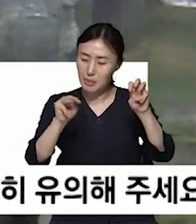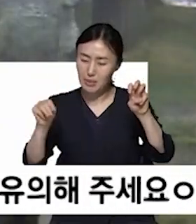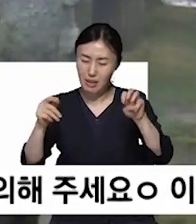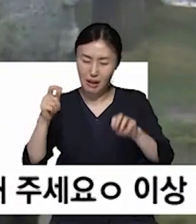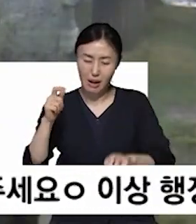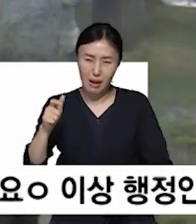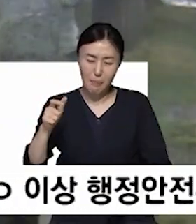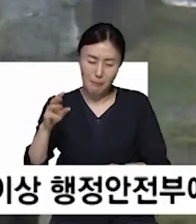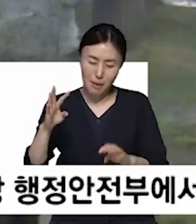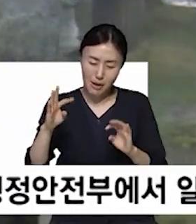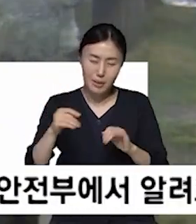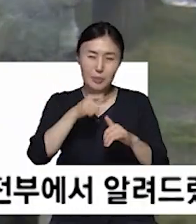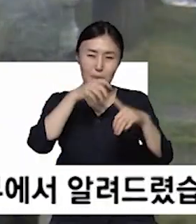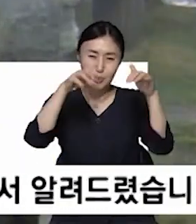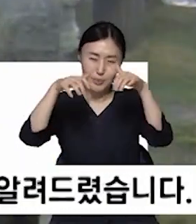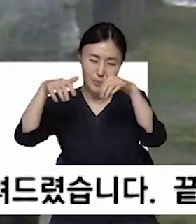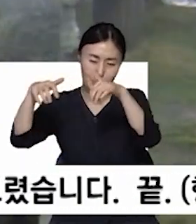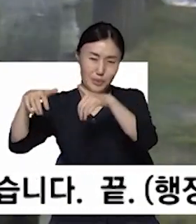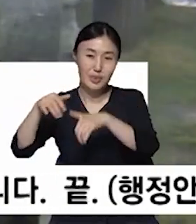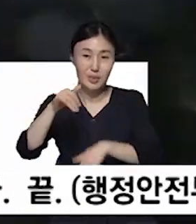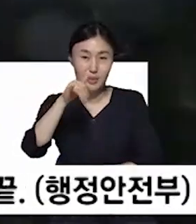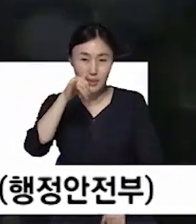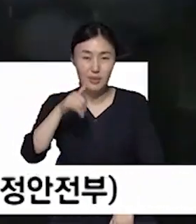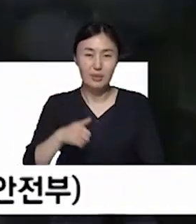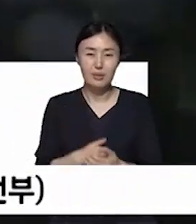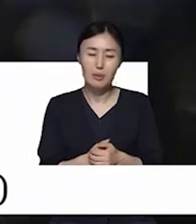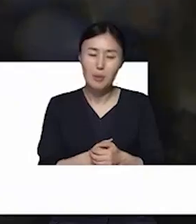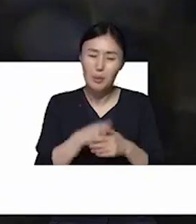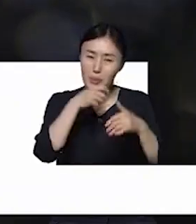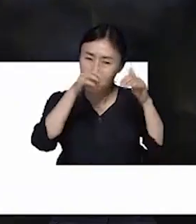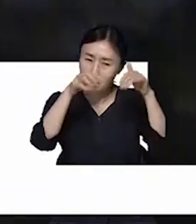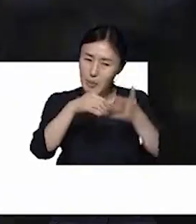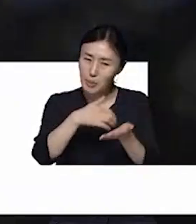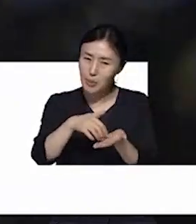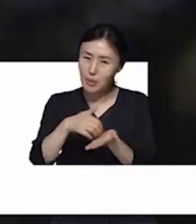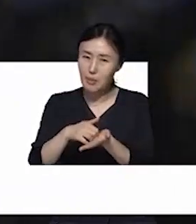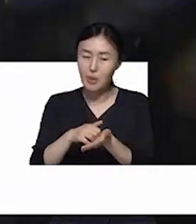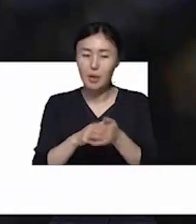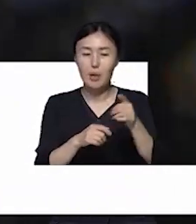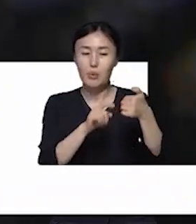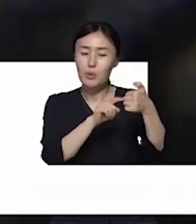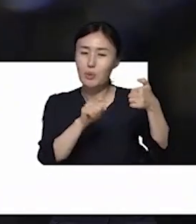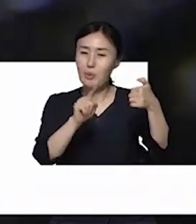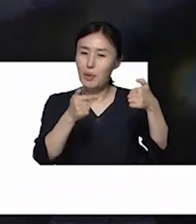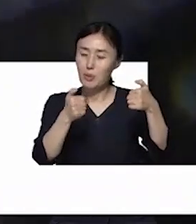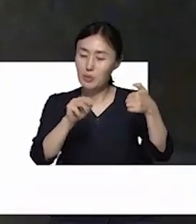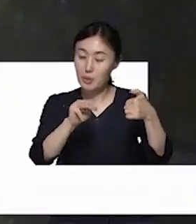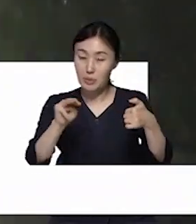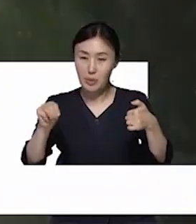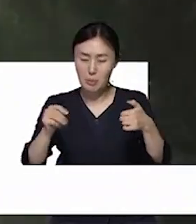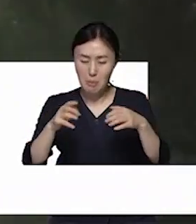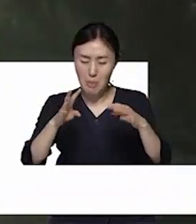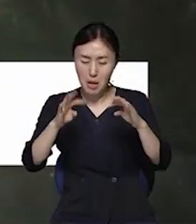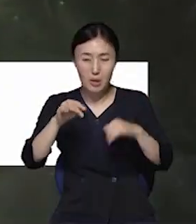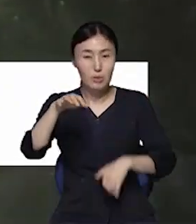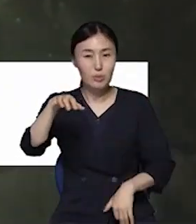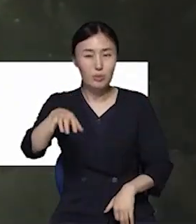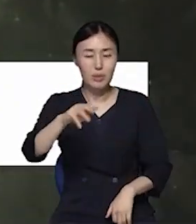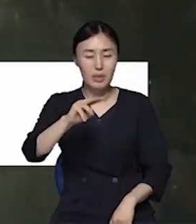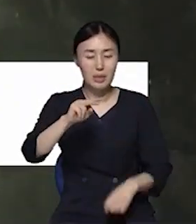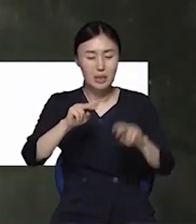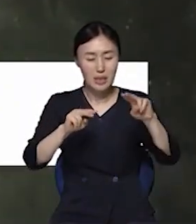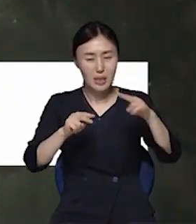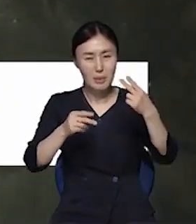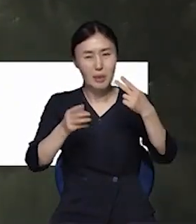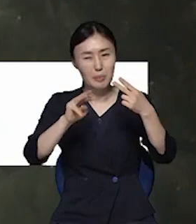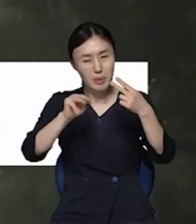강한 비가 내리는 곳이 있겠다고 밝혔습니다. 예상 강수량은 50에서 150mm이며 많은 곳은 200mm 이상의